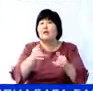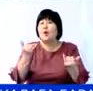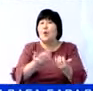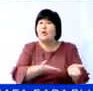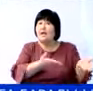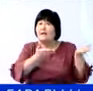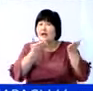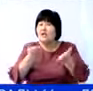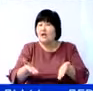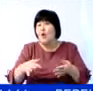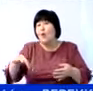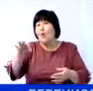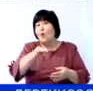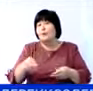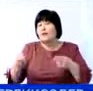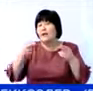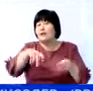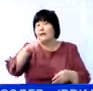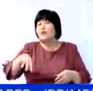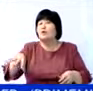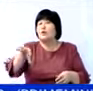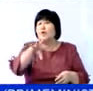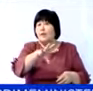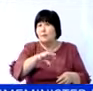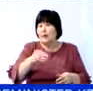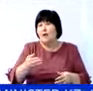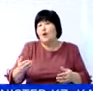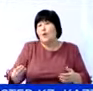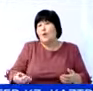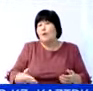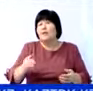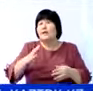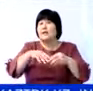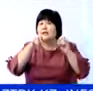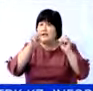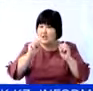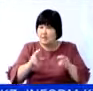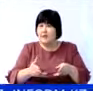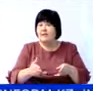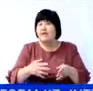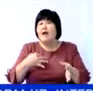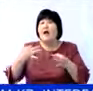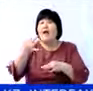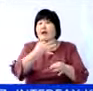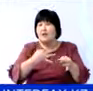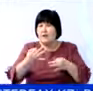шақырылды. Облыстан келді кісілер, солардың бәрінің өмірлі тәжірибесін,